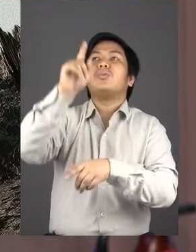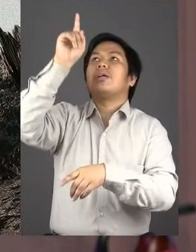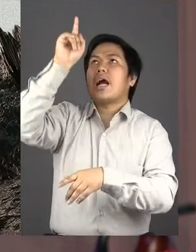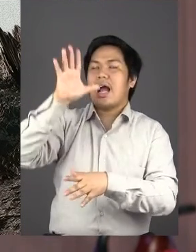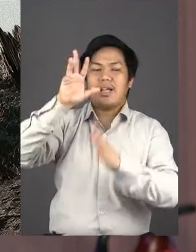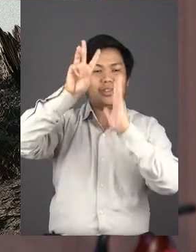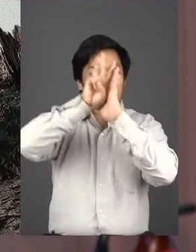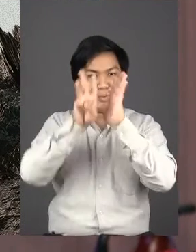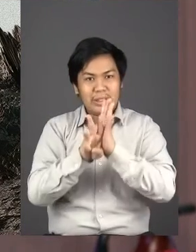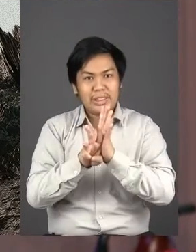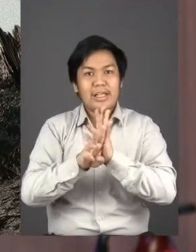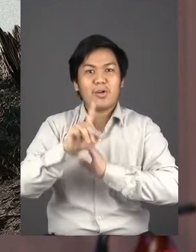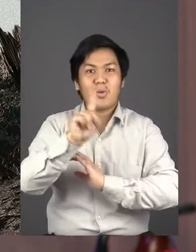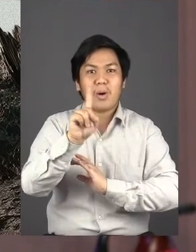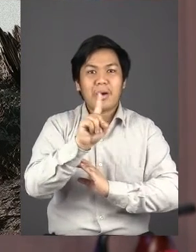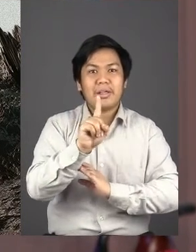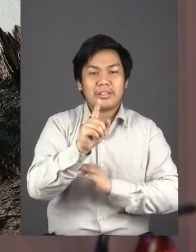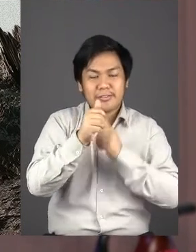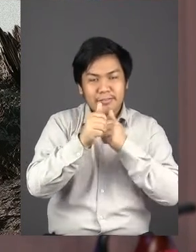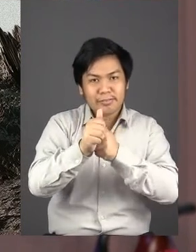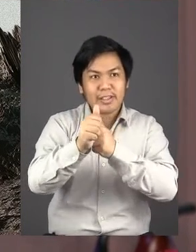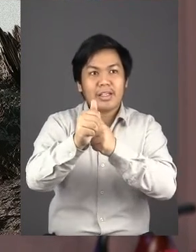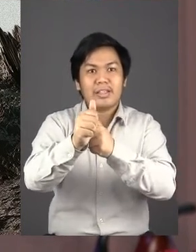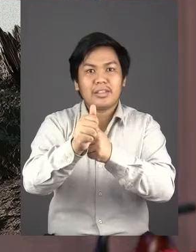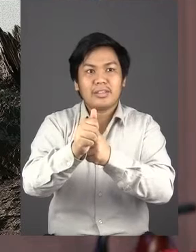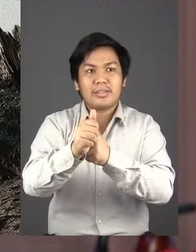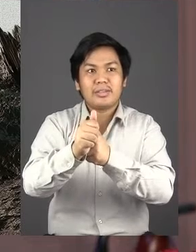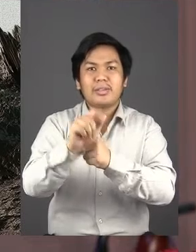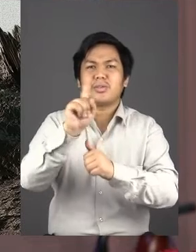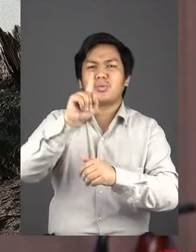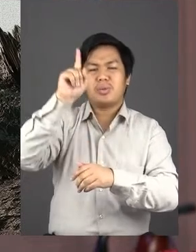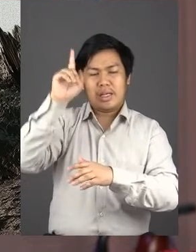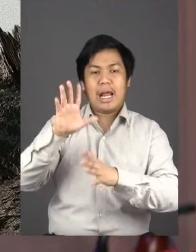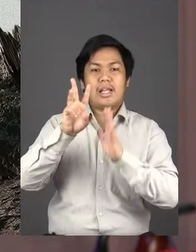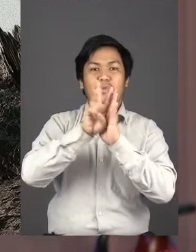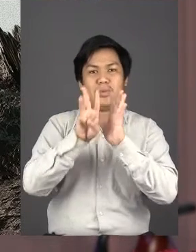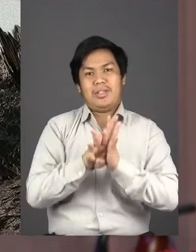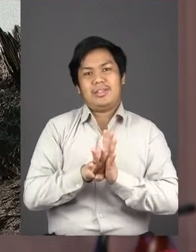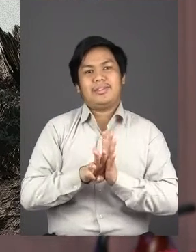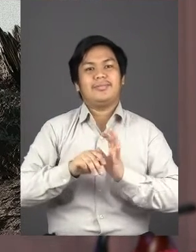Kung ano ang ayon sa Kanyang kalooban.